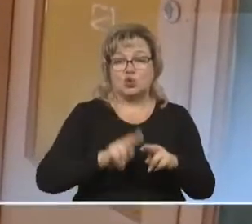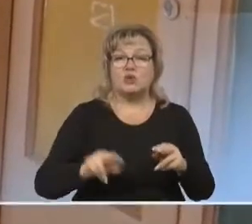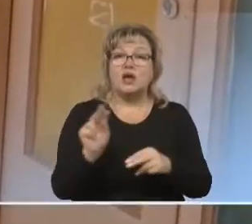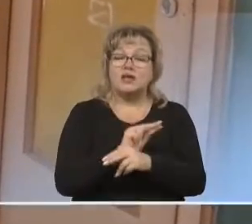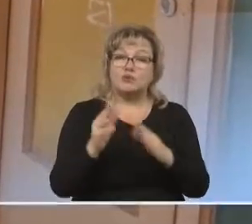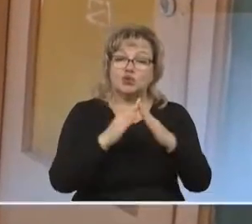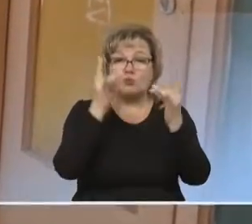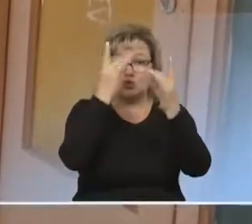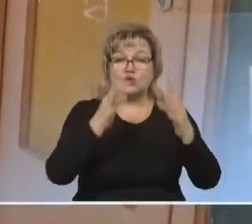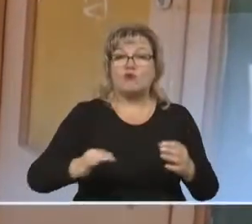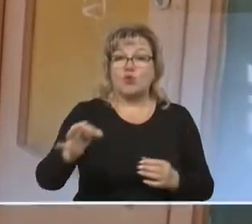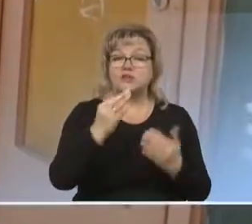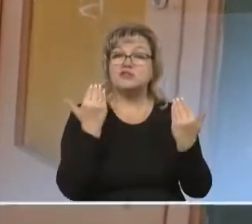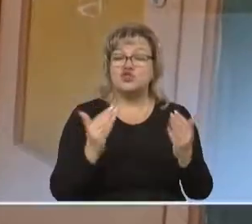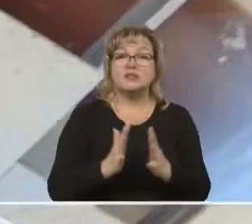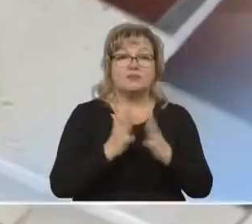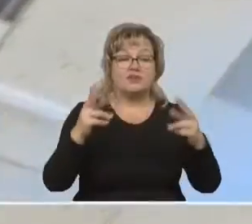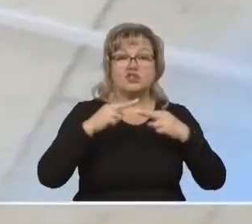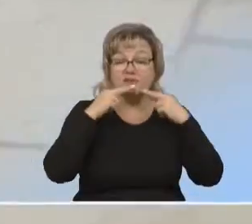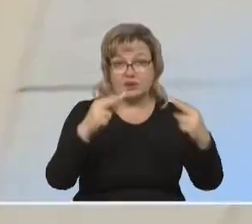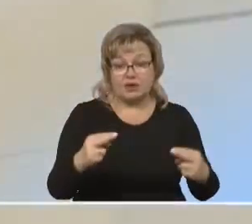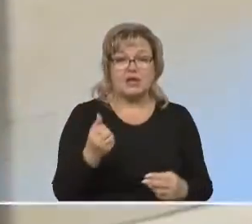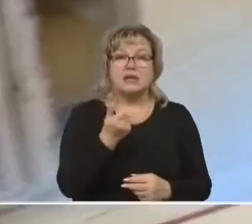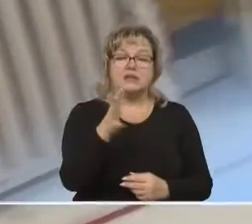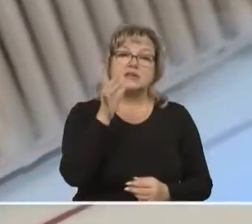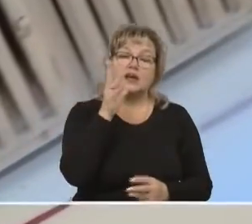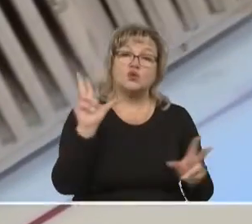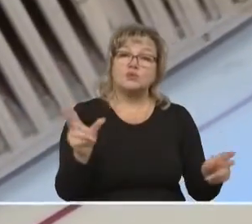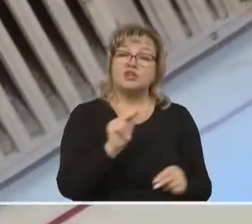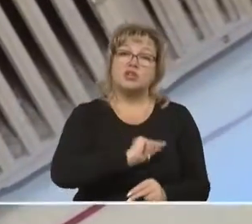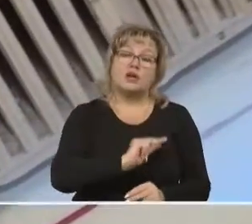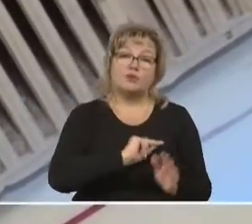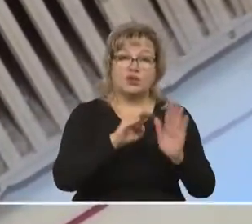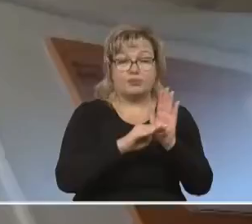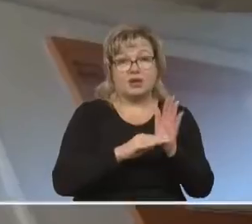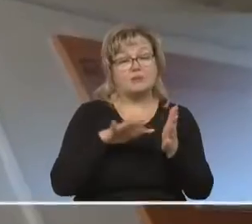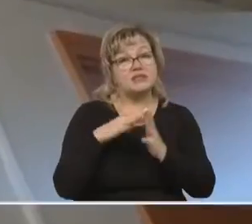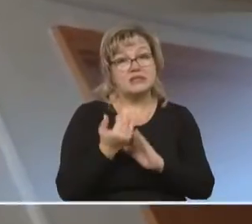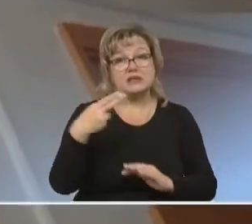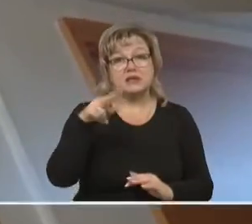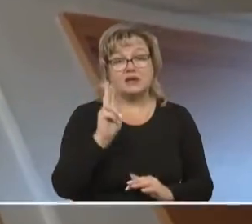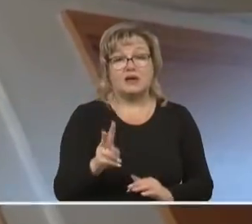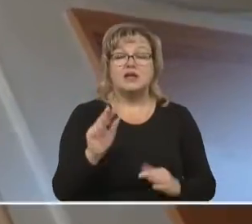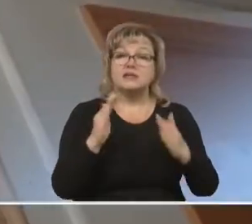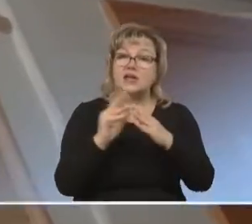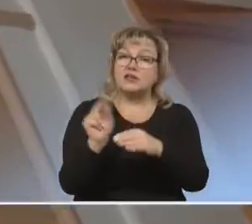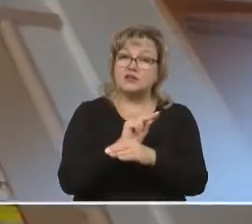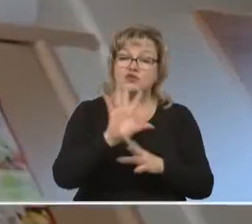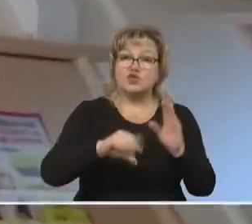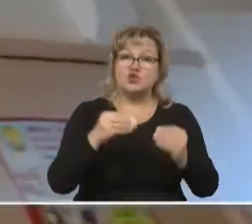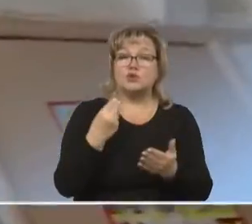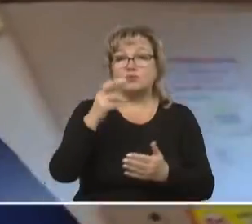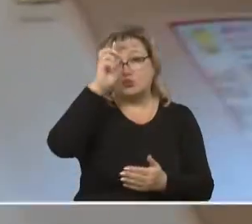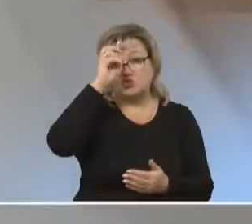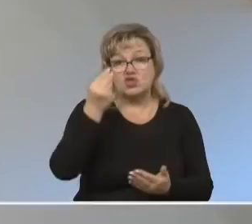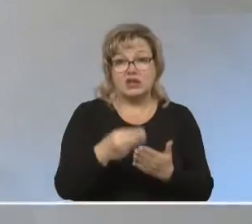домов культуры в области сейчас повышенное внимание. Несколько лет успешно работает программа «Сельский ДК». Здания чинят за счет бюджета. Но